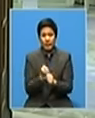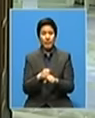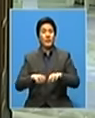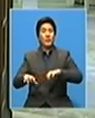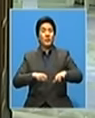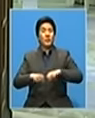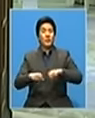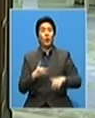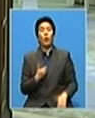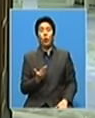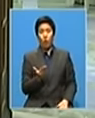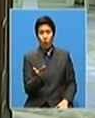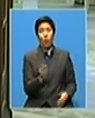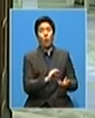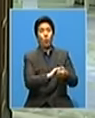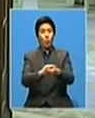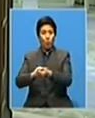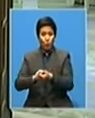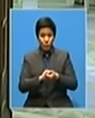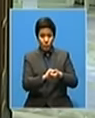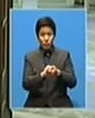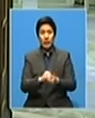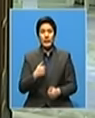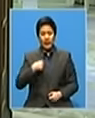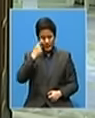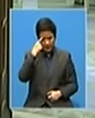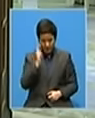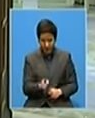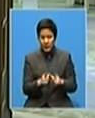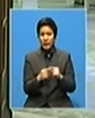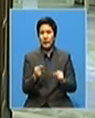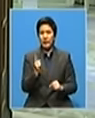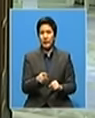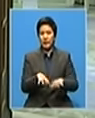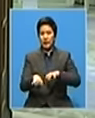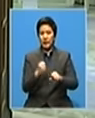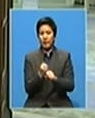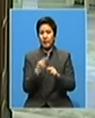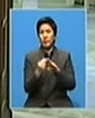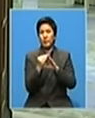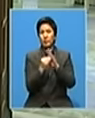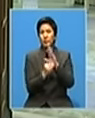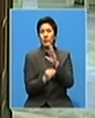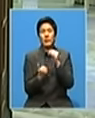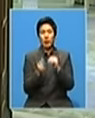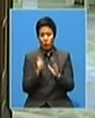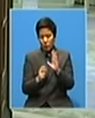นะครับขอให้ความร่วมมือด้วยขอให้เป็นเรื่องจริงจังนะครับการจัดทำทะเบียนเนี่ยก็ต้องมีการรับรองกันให้ชัดเจนนะครับมันจะได้ไม่เ